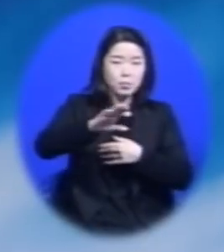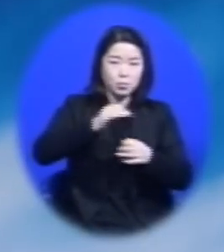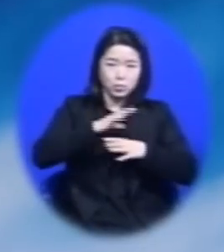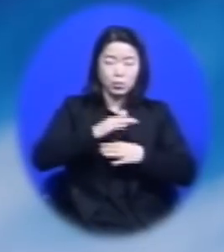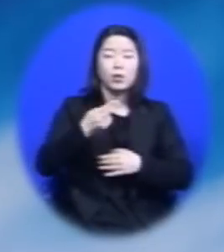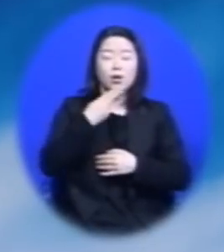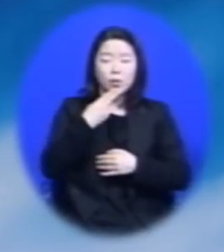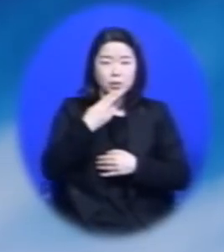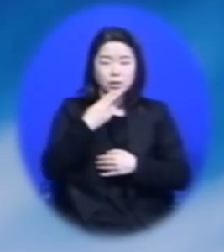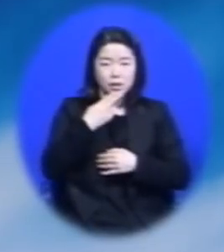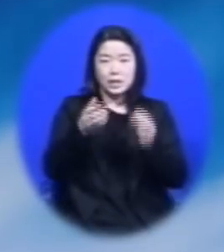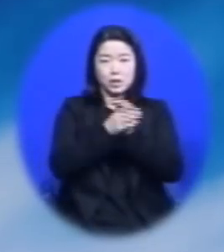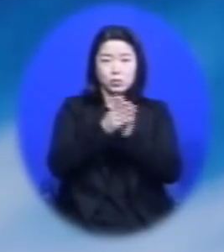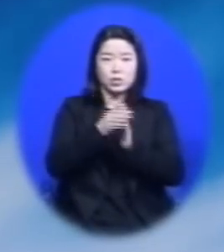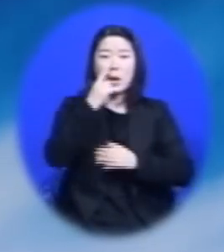무들이